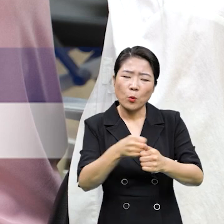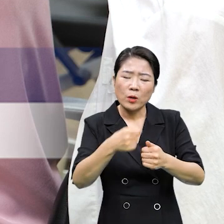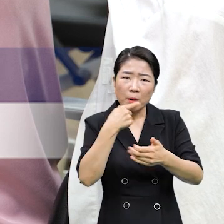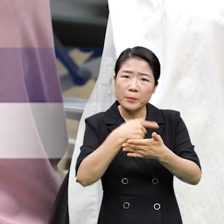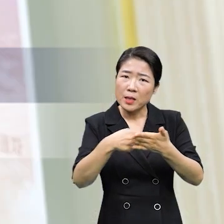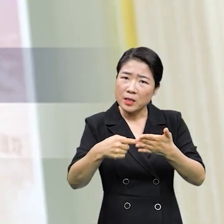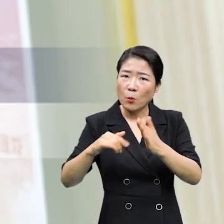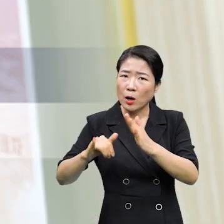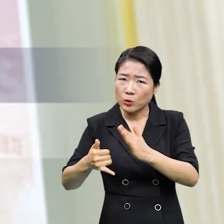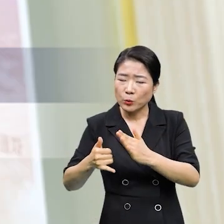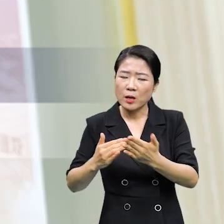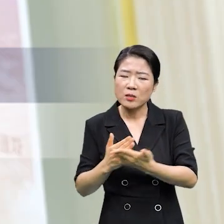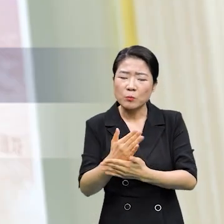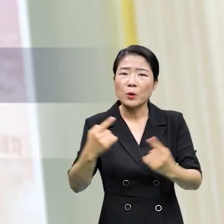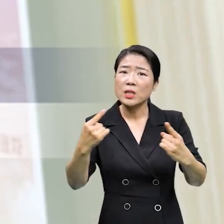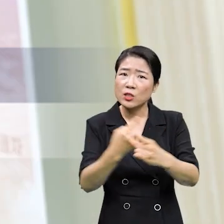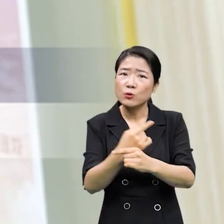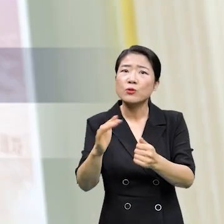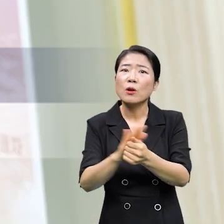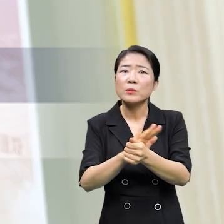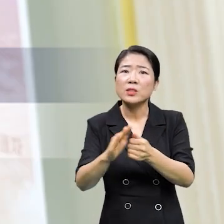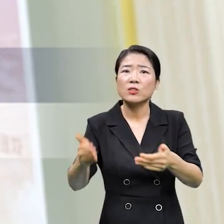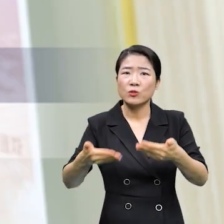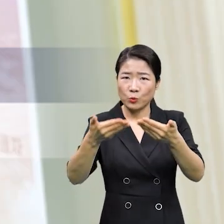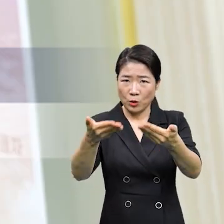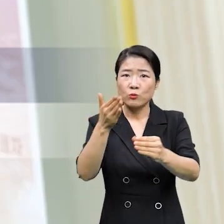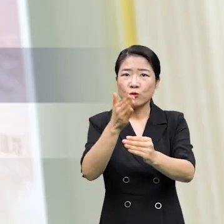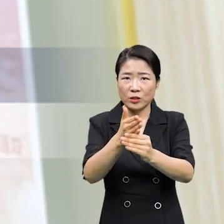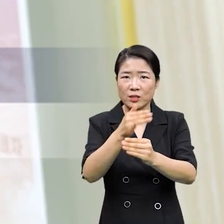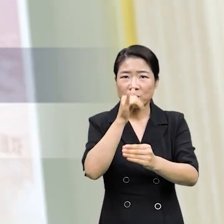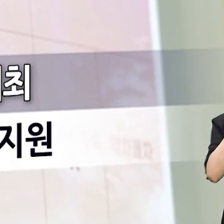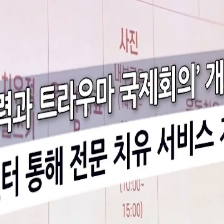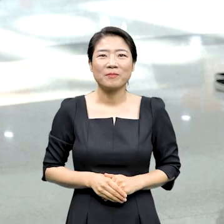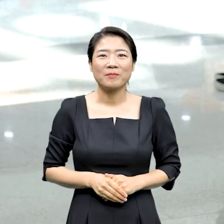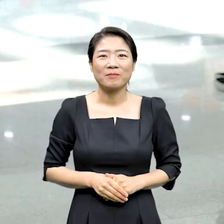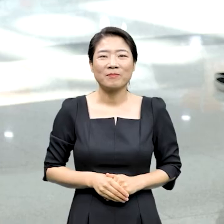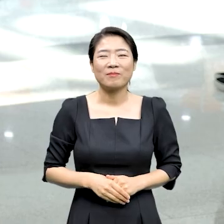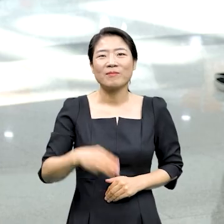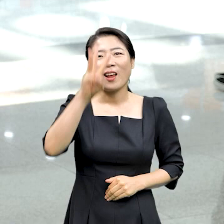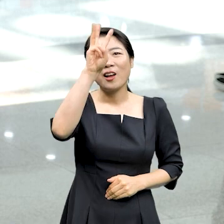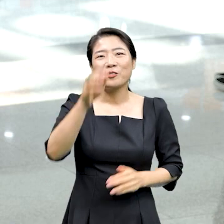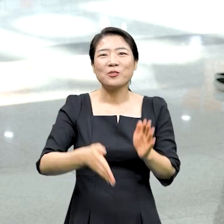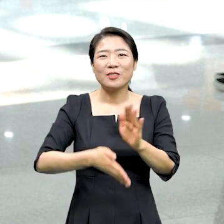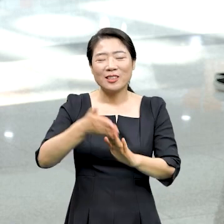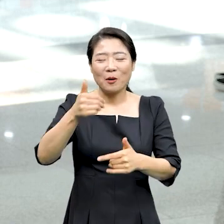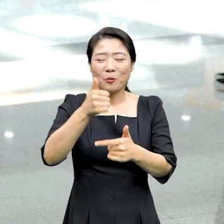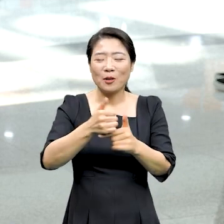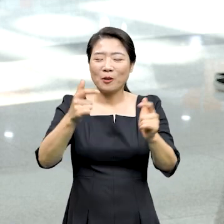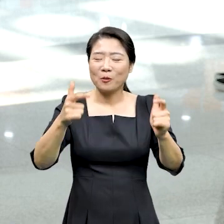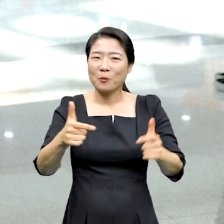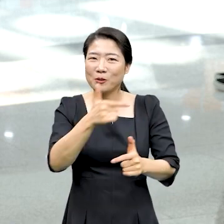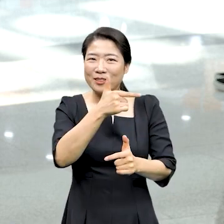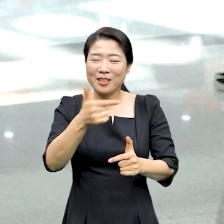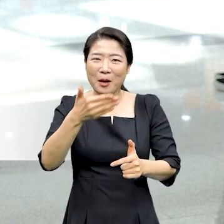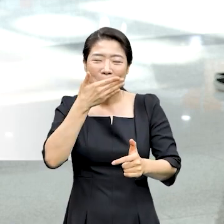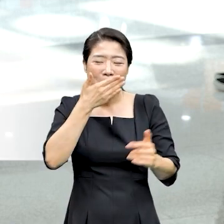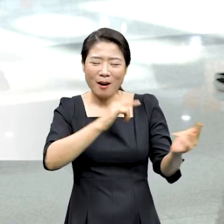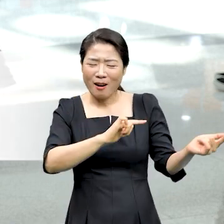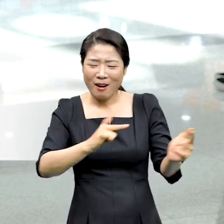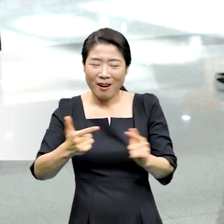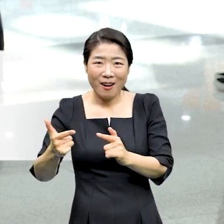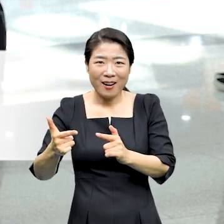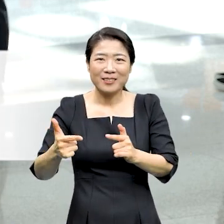가족에게 전문적인 트라우마 치유 서비스를 지원하고 있습니다. 광주시가 호남권 최대 식품